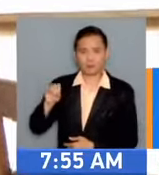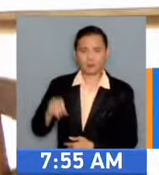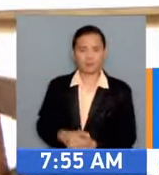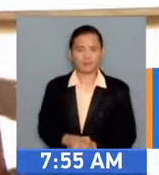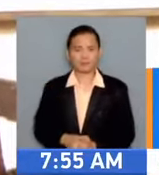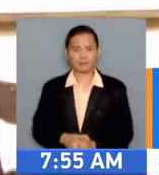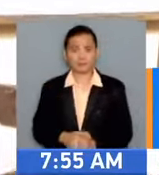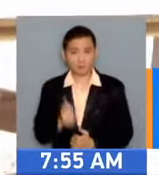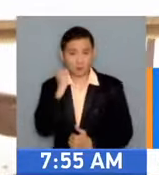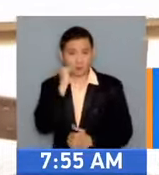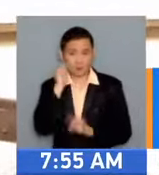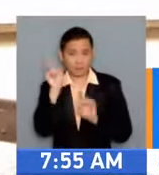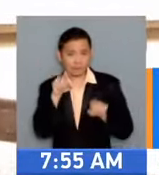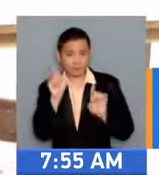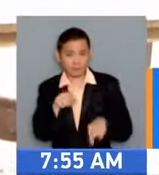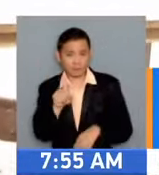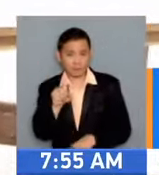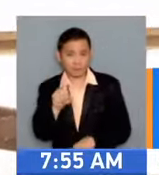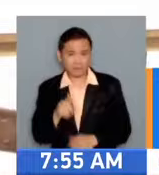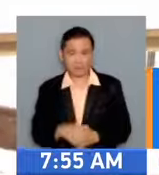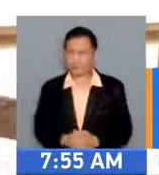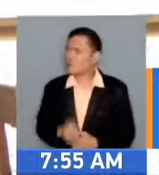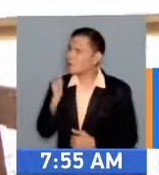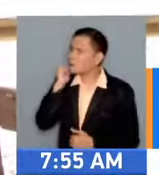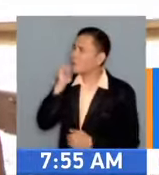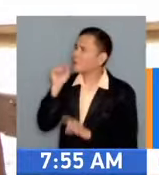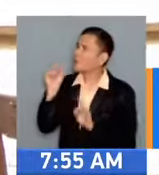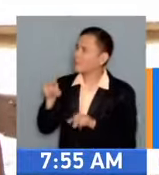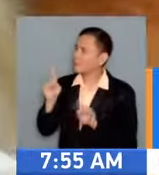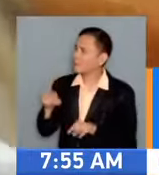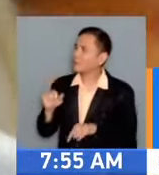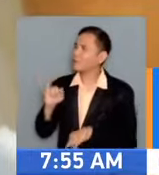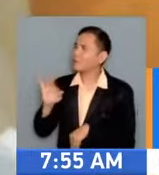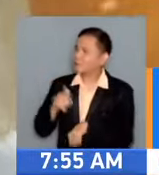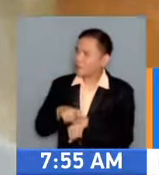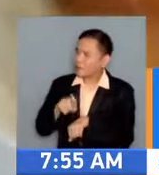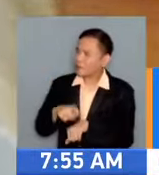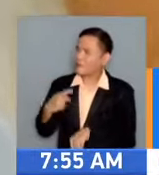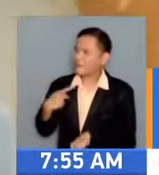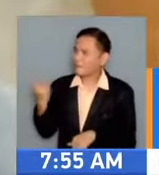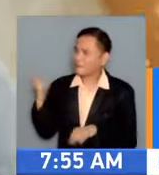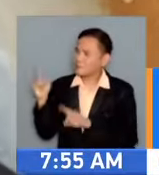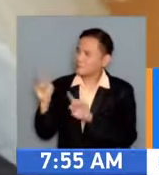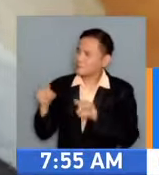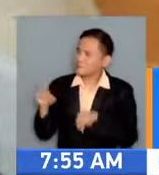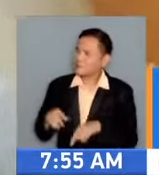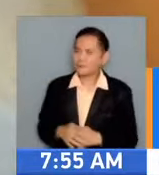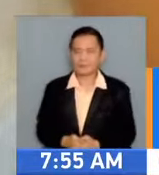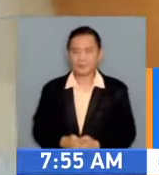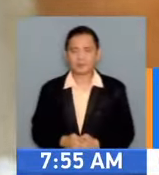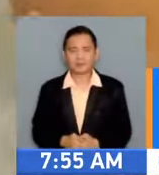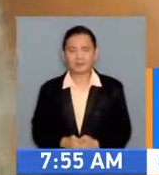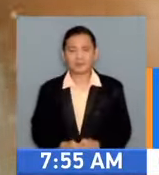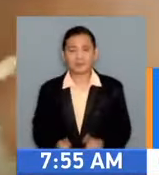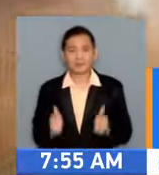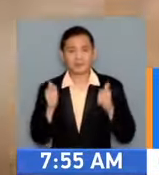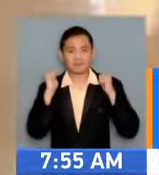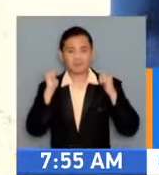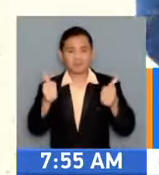nadayo? Lagi naman. Pag may madalas. Oras o pag galing ako work. Okay. Alright. Panalo ito. Bukod dun